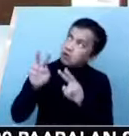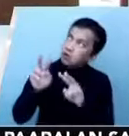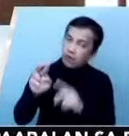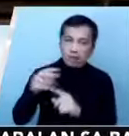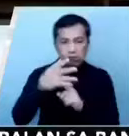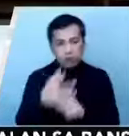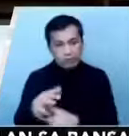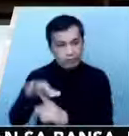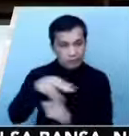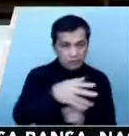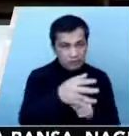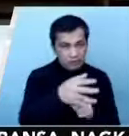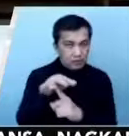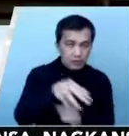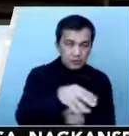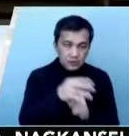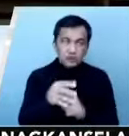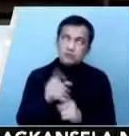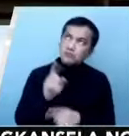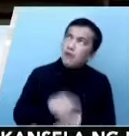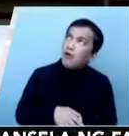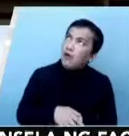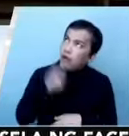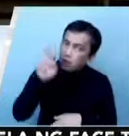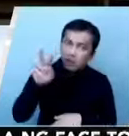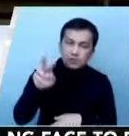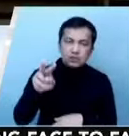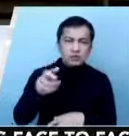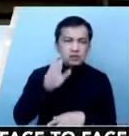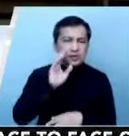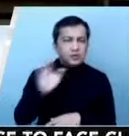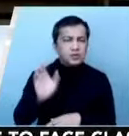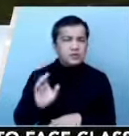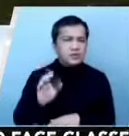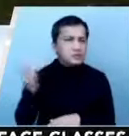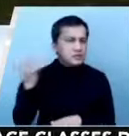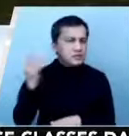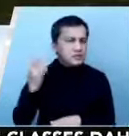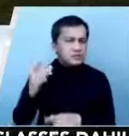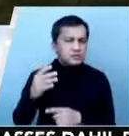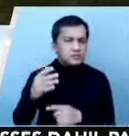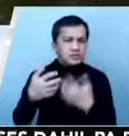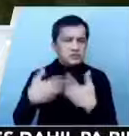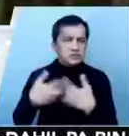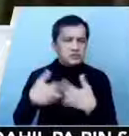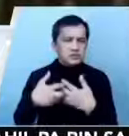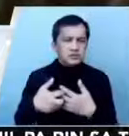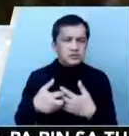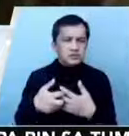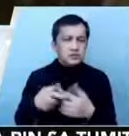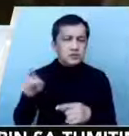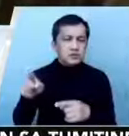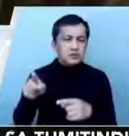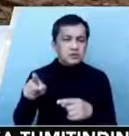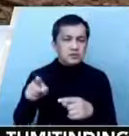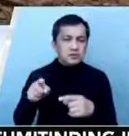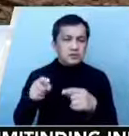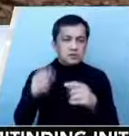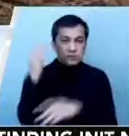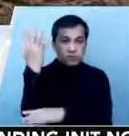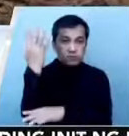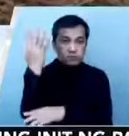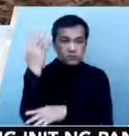ang helicopter sa himpapawid, may kakaibang tunog daw ang makina nito. Sumabit pa raw sa mga punong kahoy ang